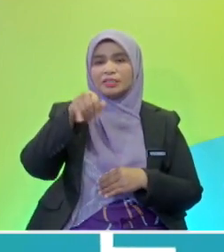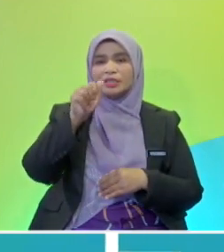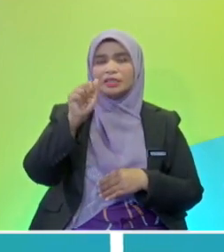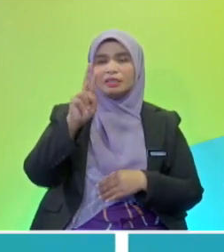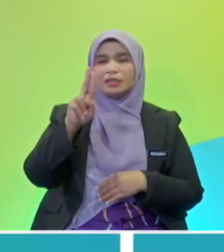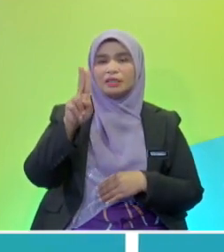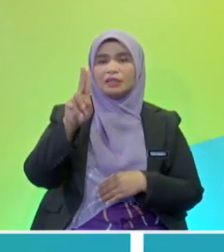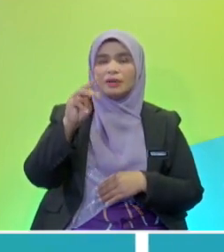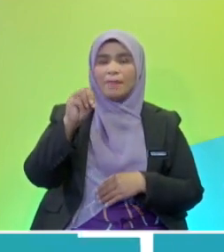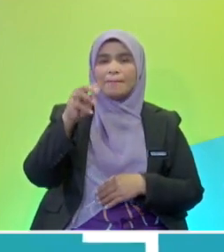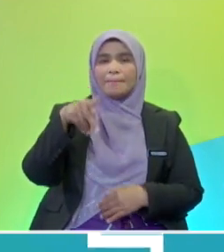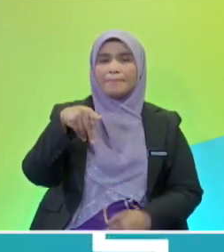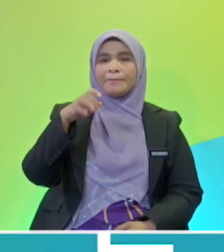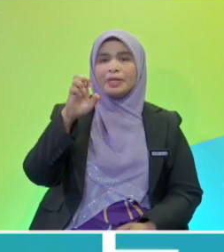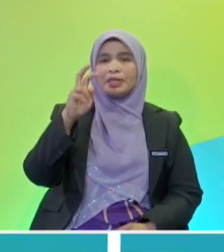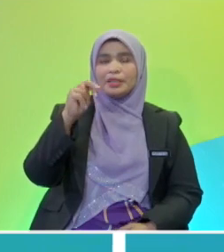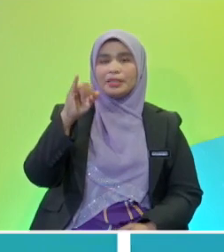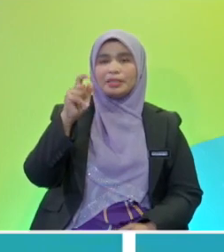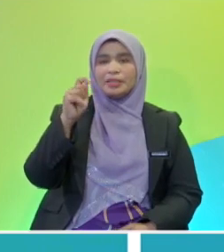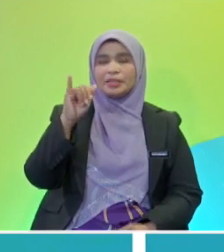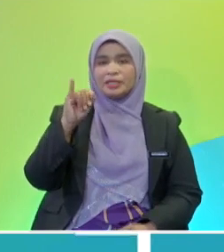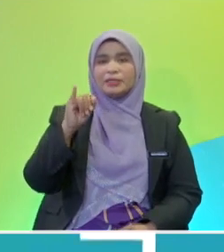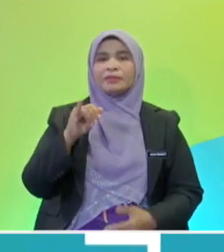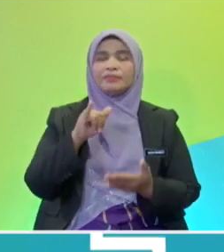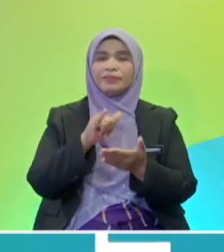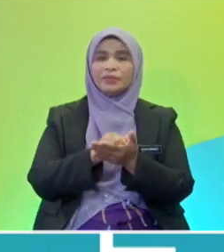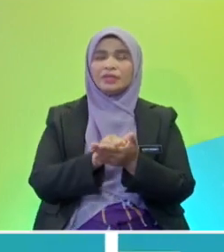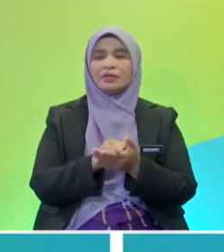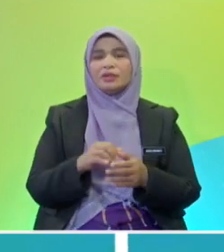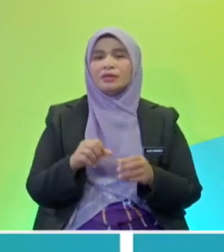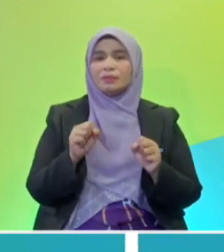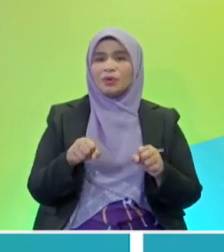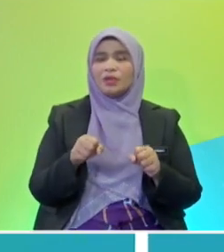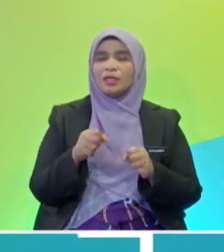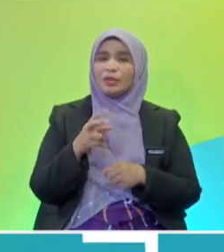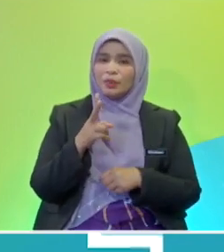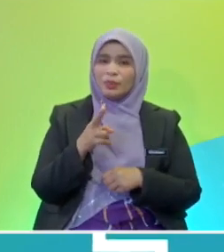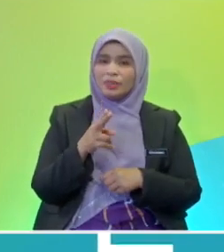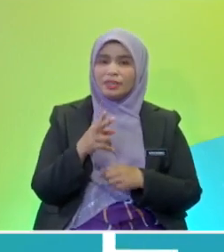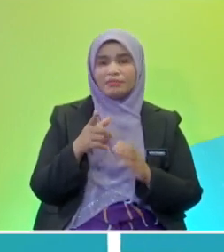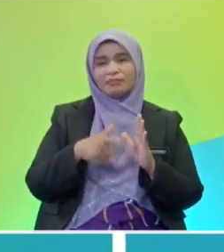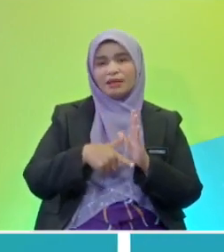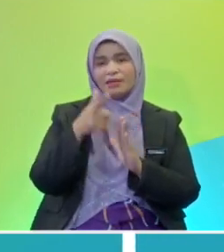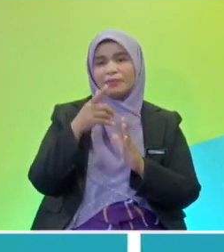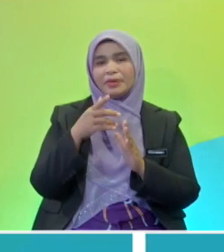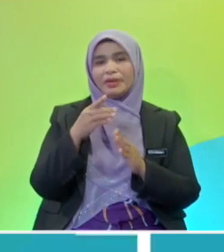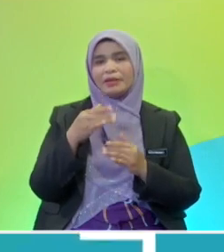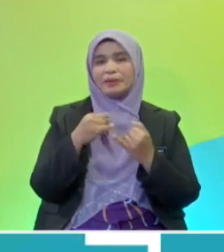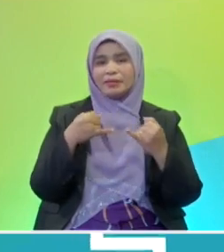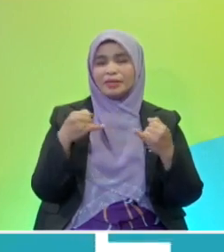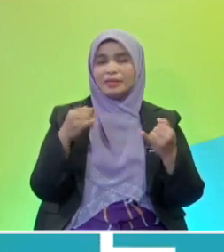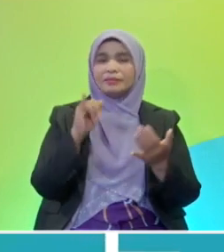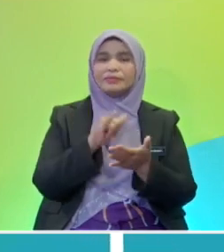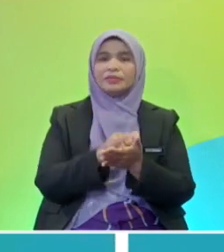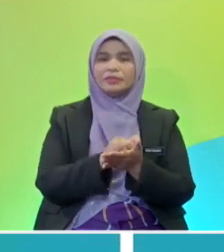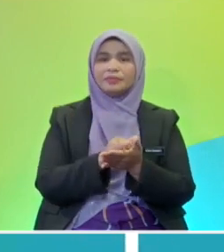ni cikg sebab kita dah lekatkan fabrik boleh potong lebihan benang tu potong bahagian bawah okey